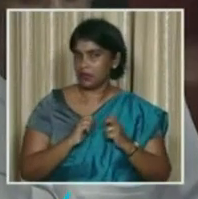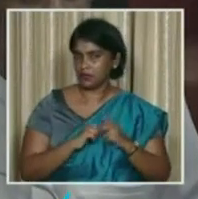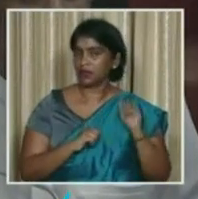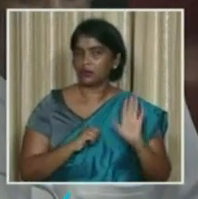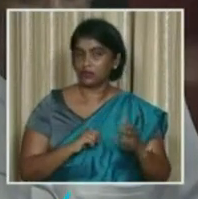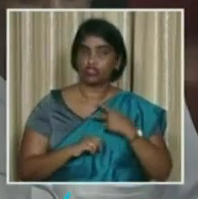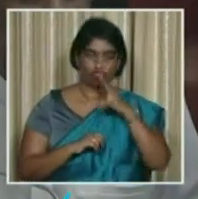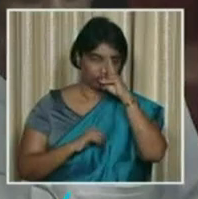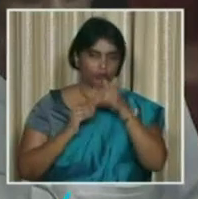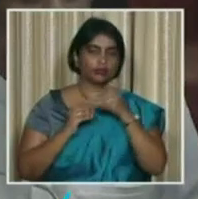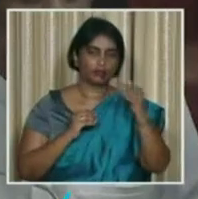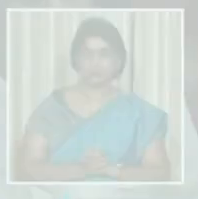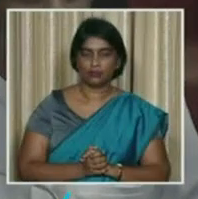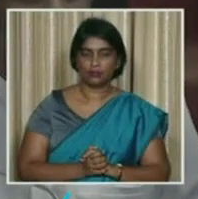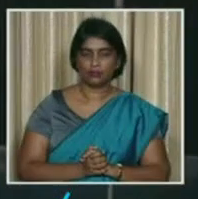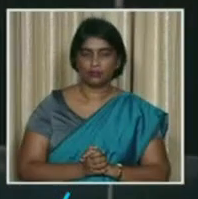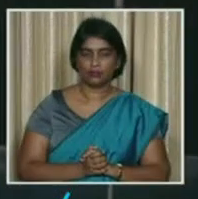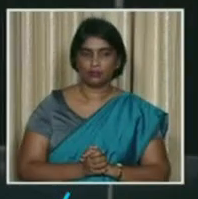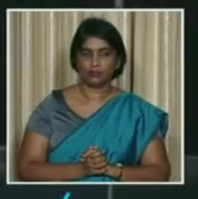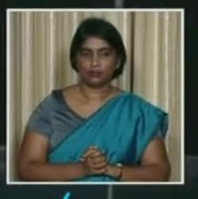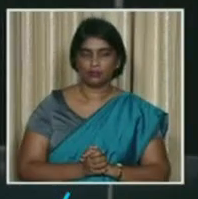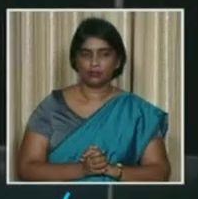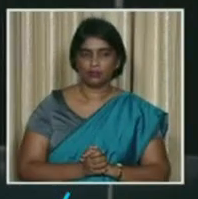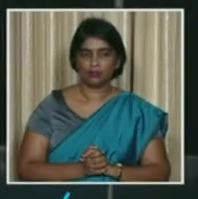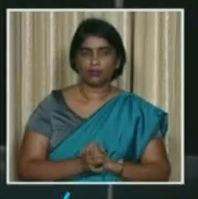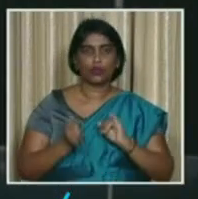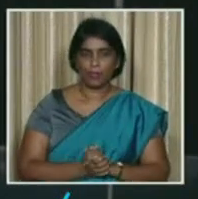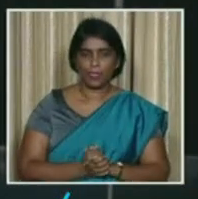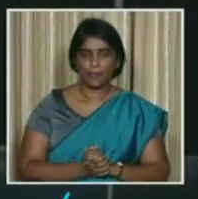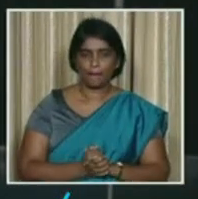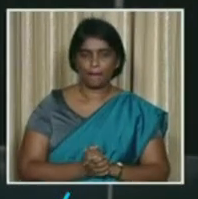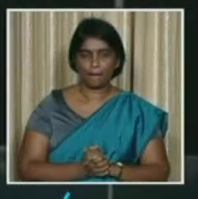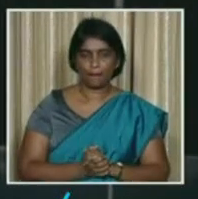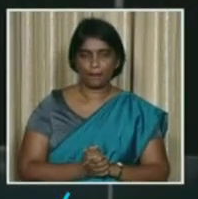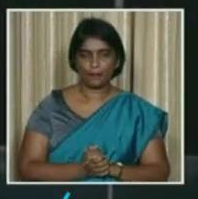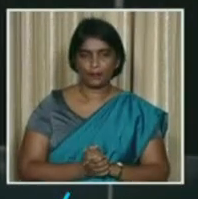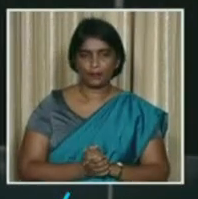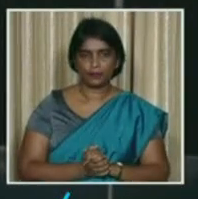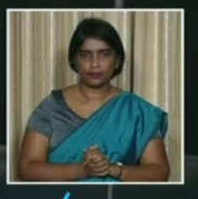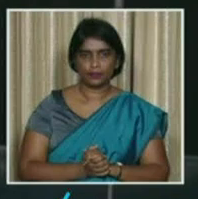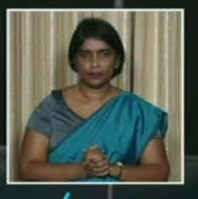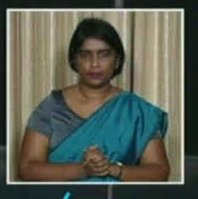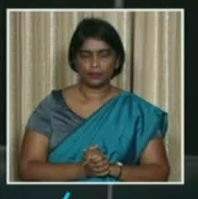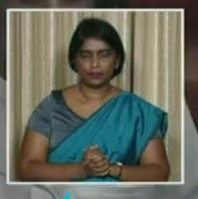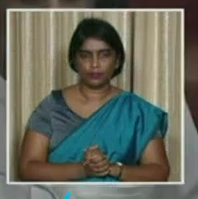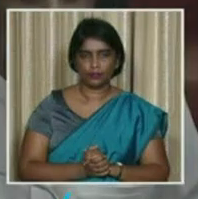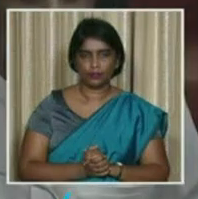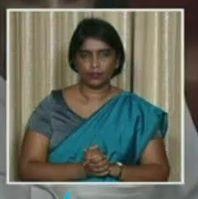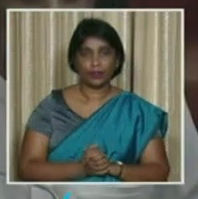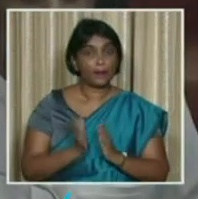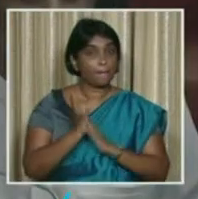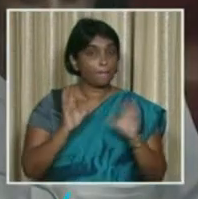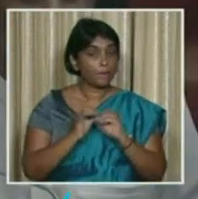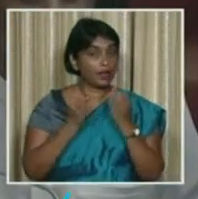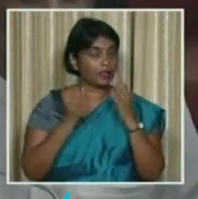නිසා අපි සති දෙකක් ඉල්ලනවා ගරු සභාපතිතුමා. සුමන්දිර මැතිතුමා එහෙම අසං කළා තිනවා. ඔව් ගායන්ත කරුණකල මැතිතුමා අසං කළා. මොකද මේක මාධ්‍ය නිදහසට